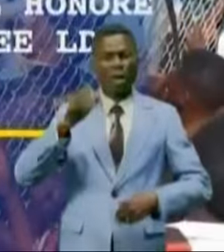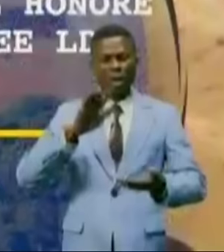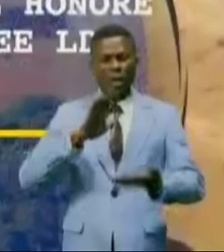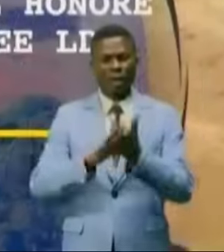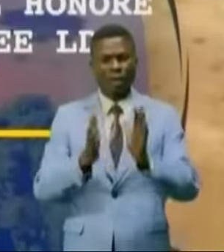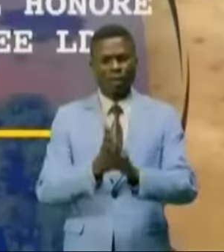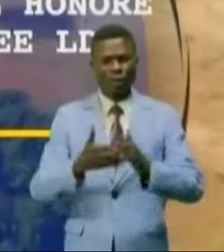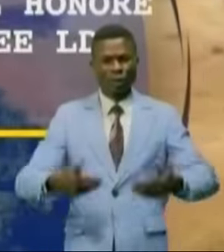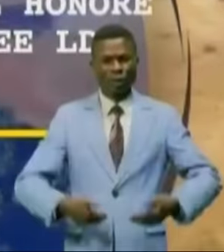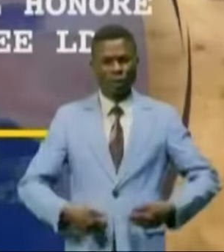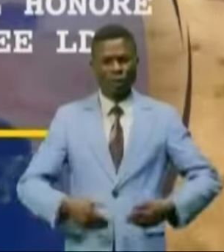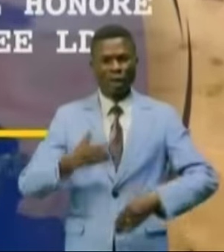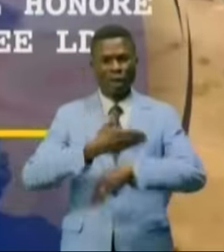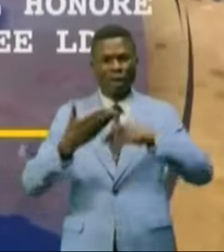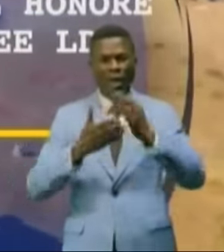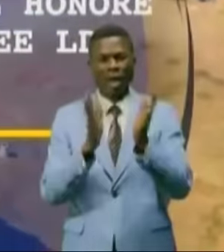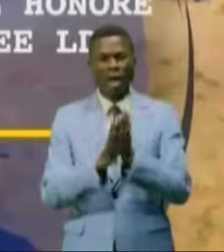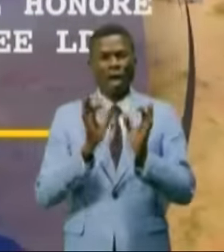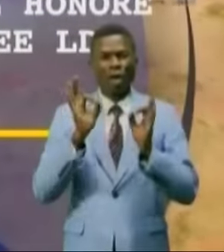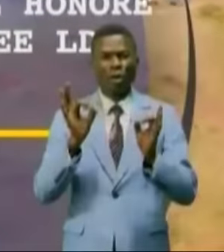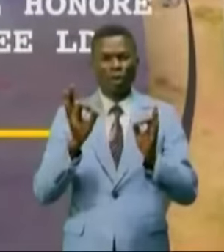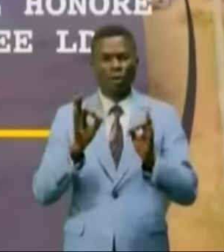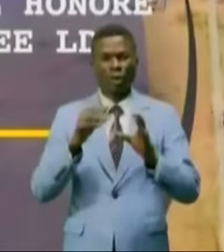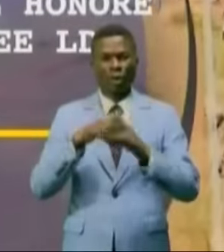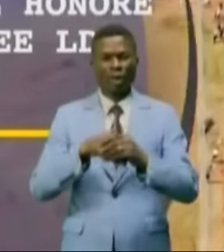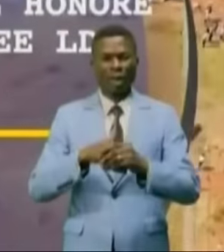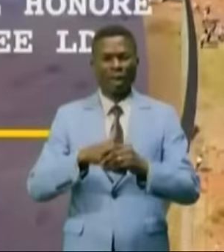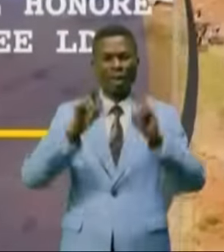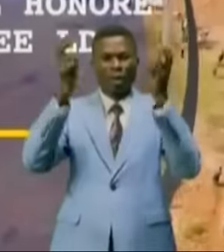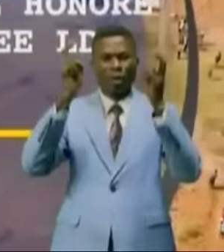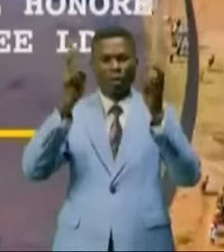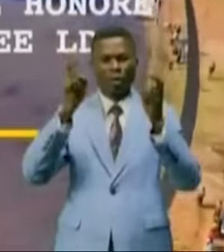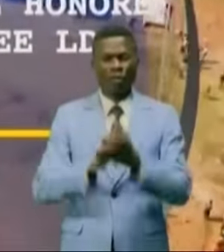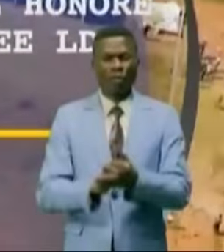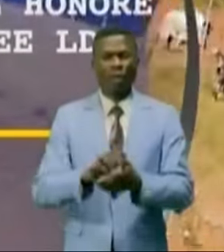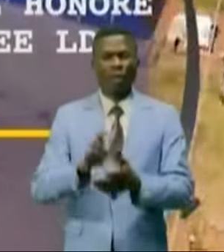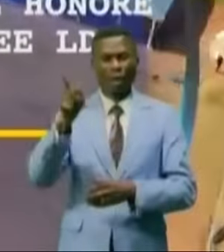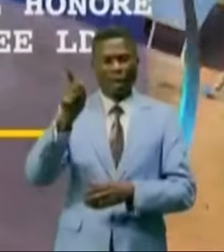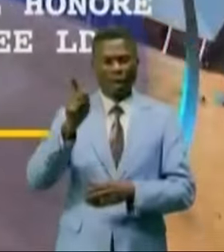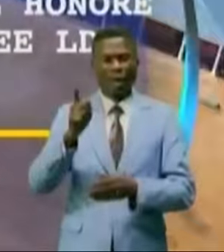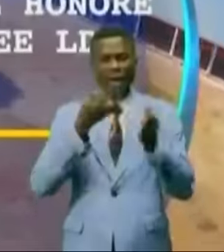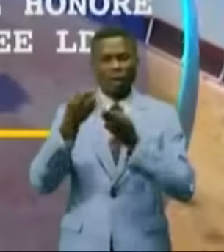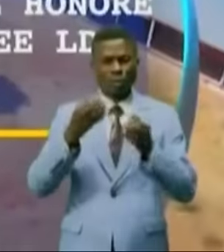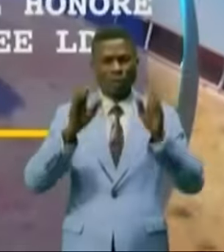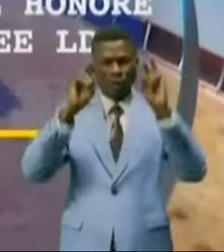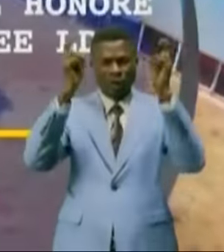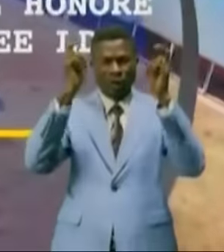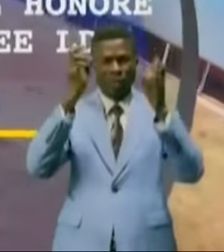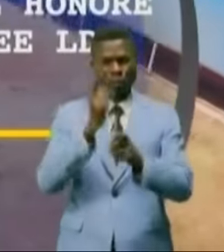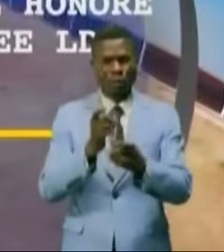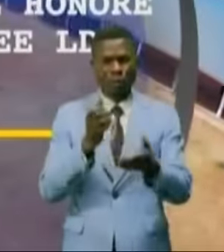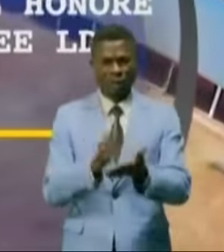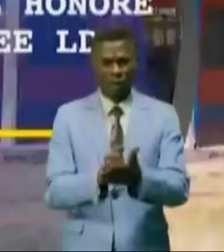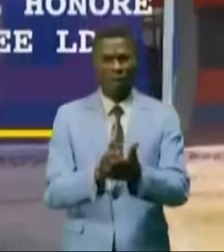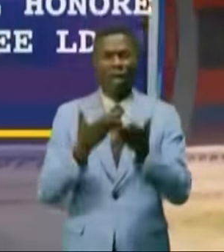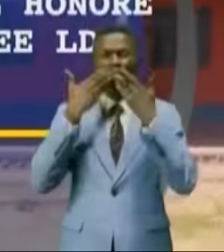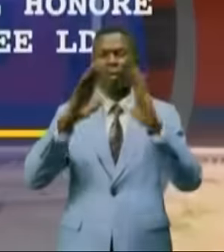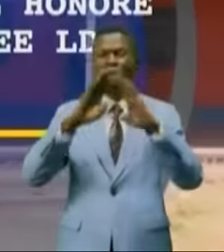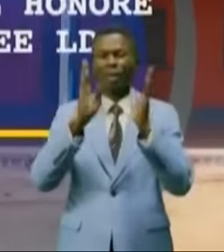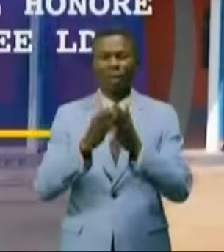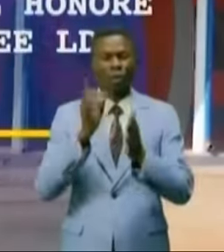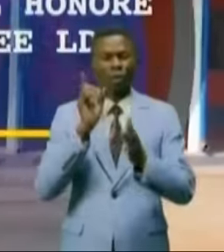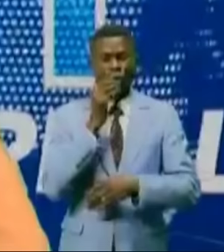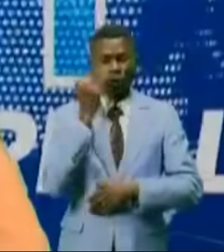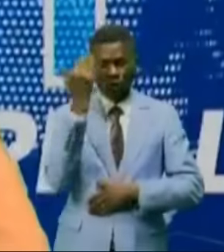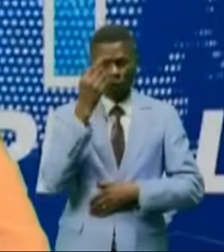ont construit une école moderne dans son fief de la ville d'Ankoro. Ce sont là les titres. Et merci de nous